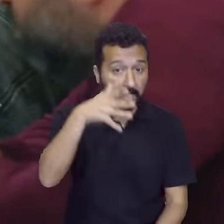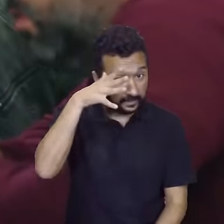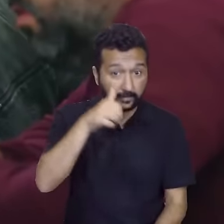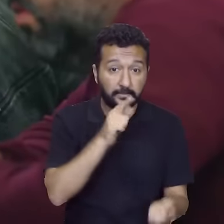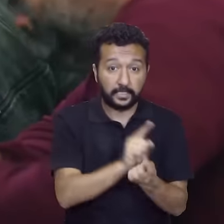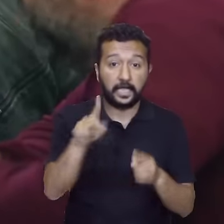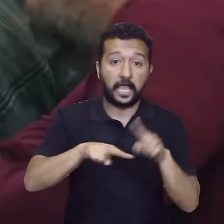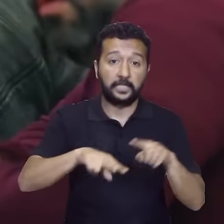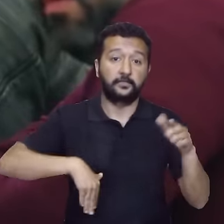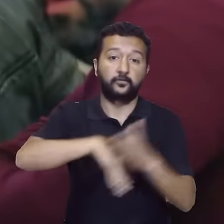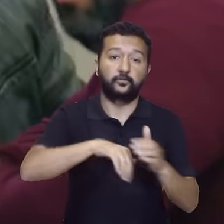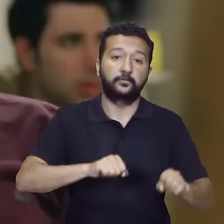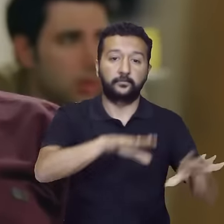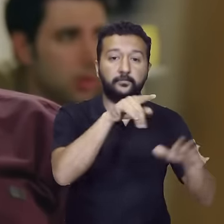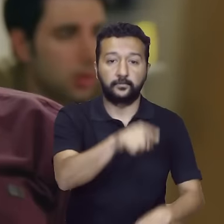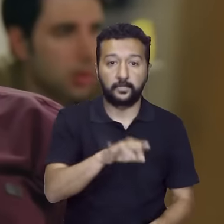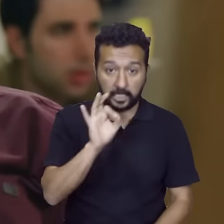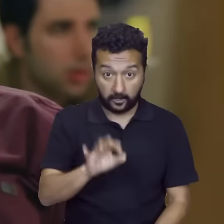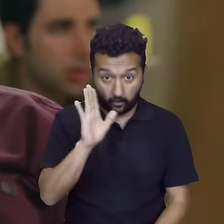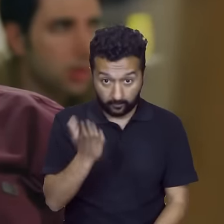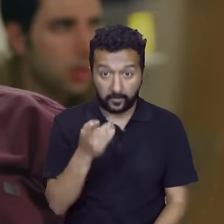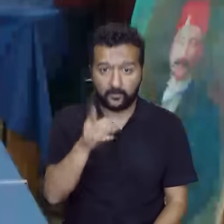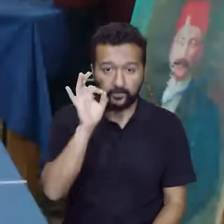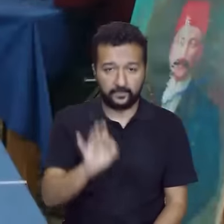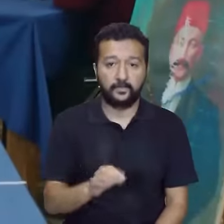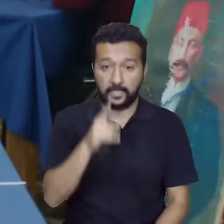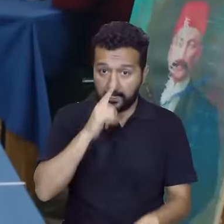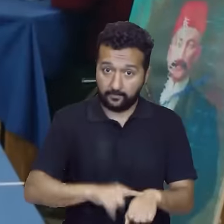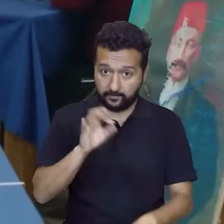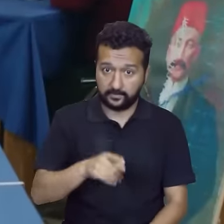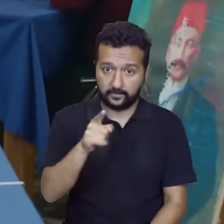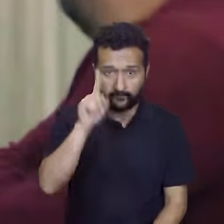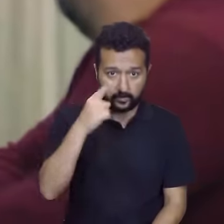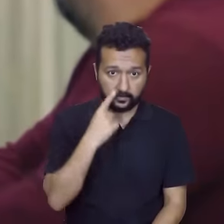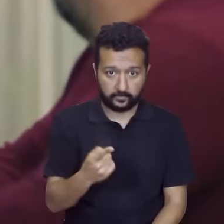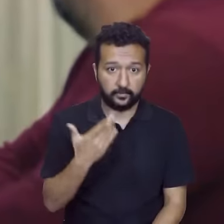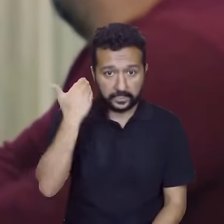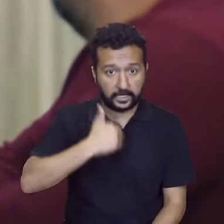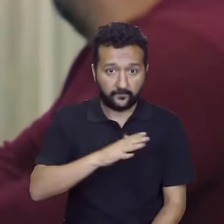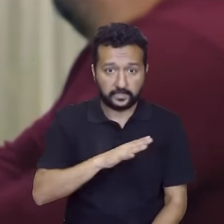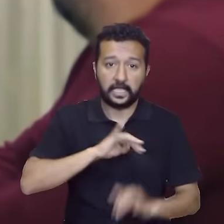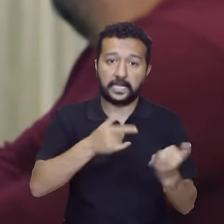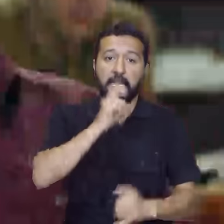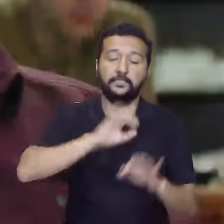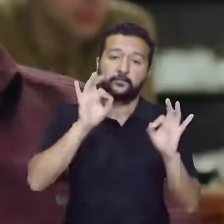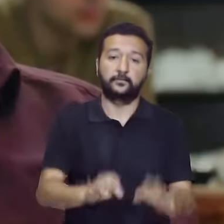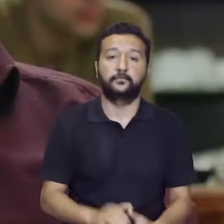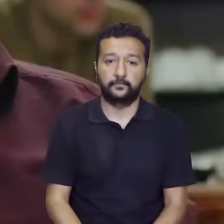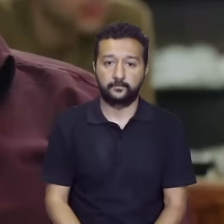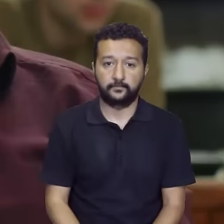andavallıyı Ayşen şutladı. Oh, hadi be oradan. Ya. Emin misin oğlum? Vallahi yalanım varsa motorum yatak